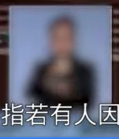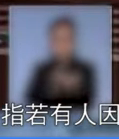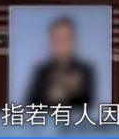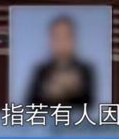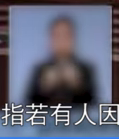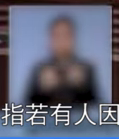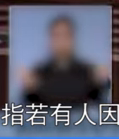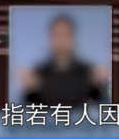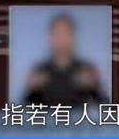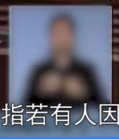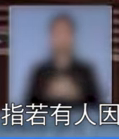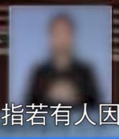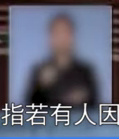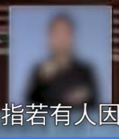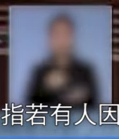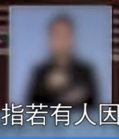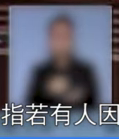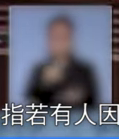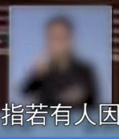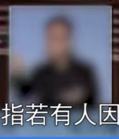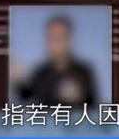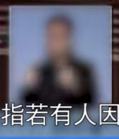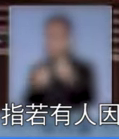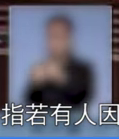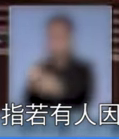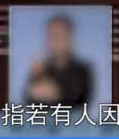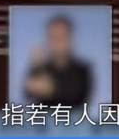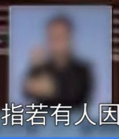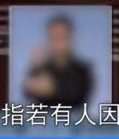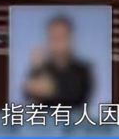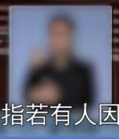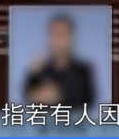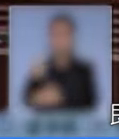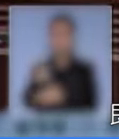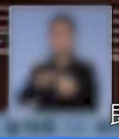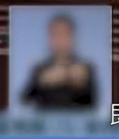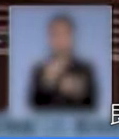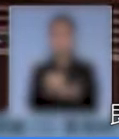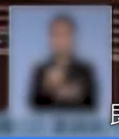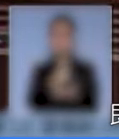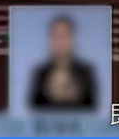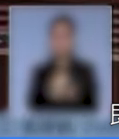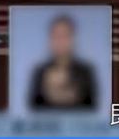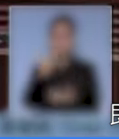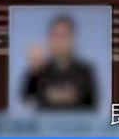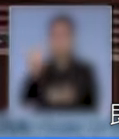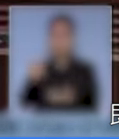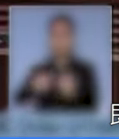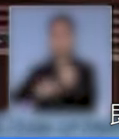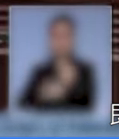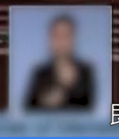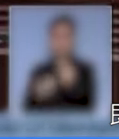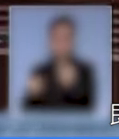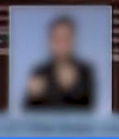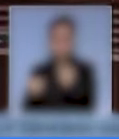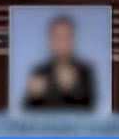指若有人因公民抗命触犯刑事罪行被检控，即使其犯法动机